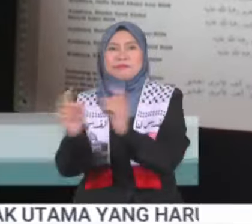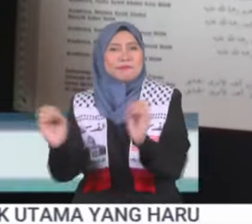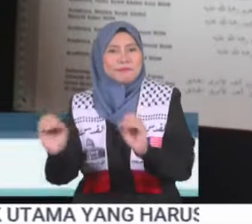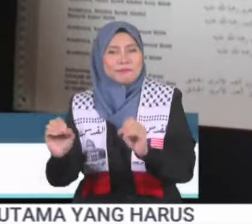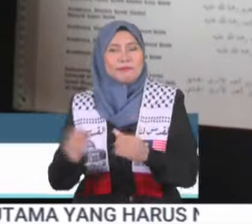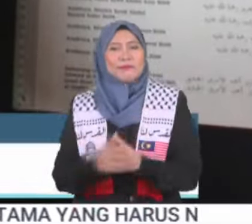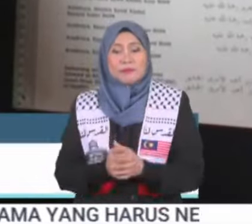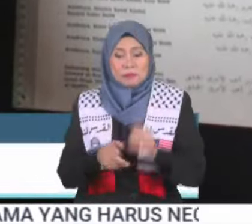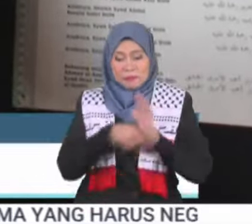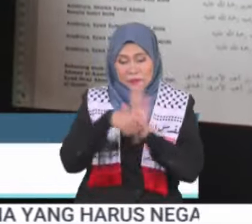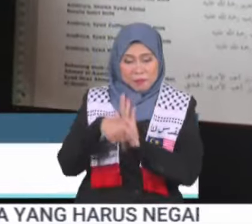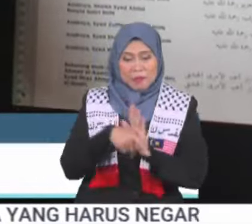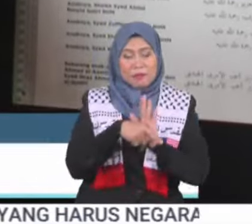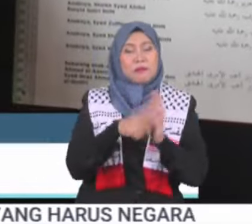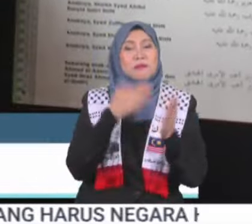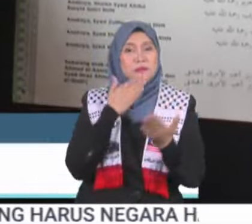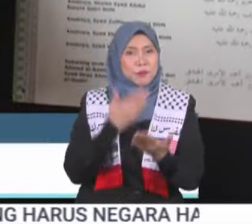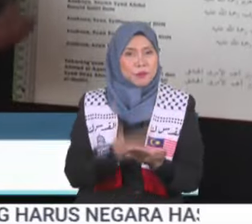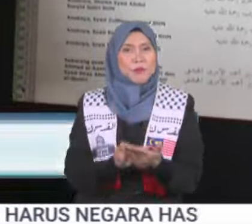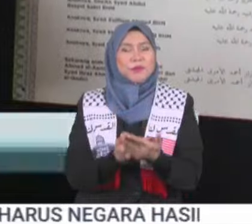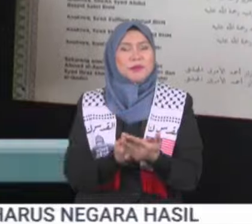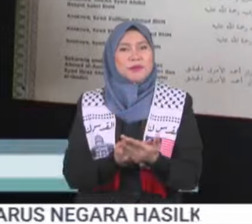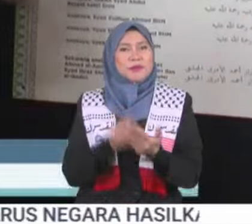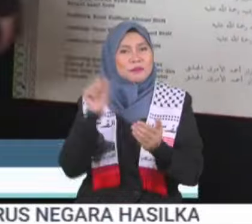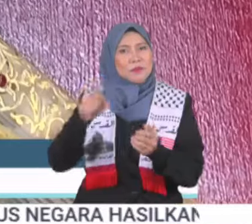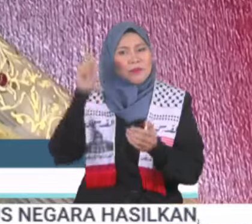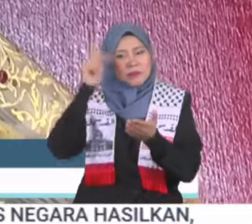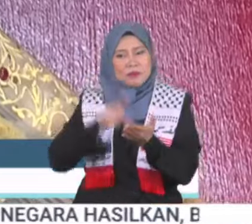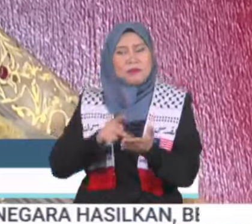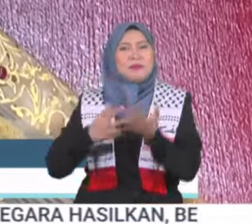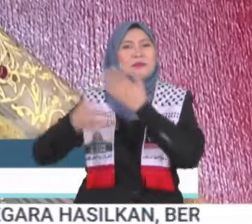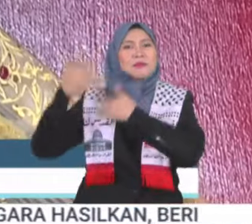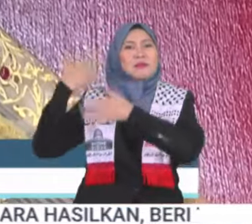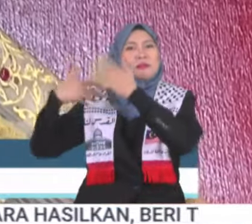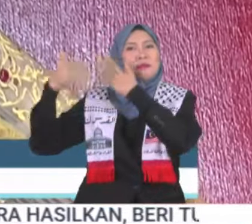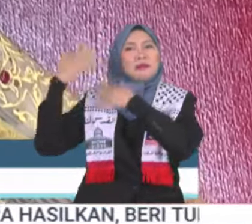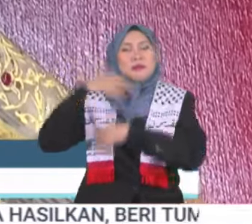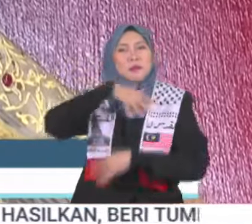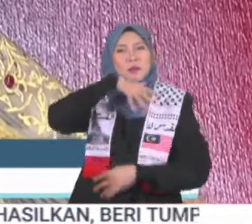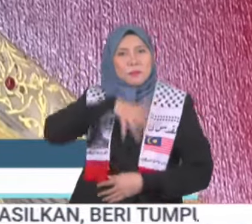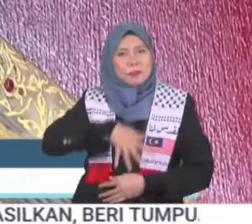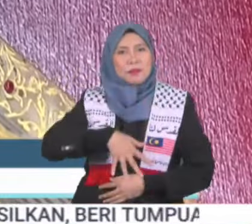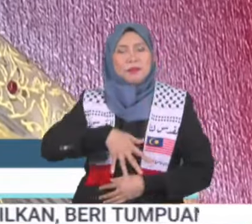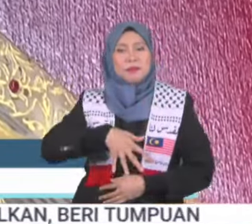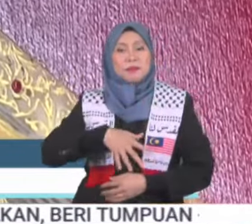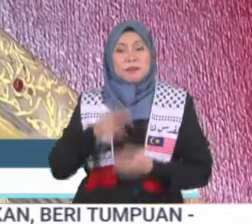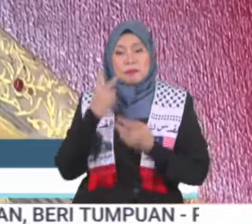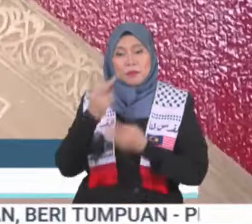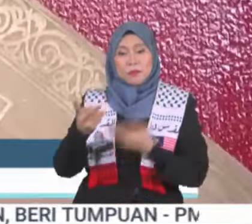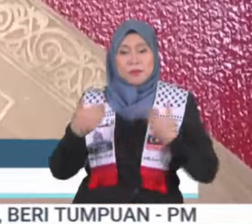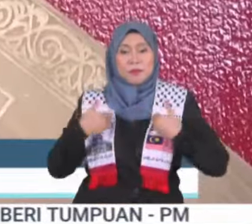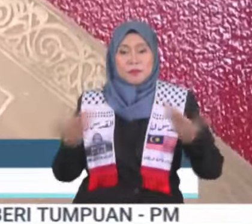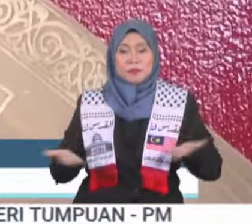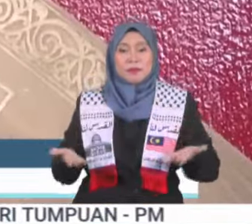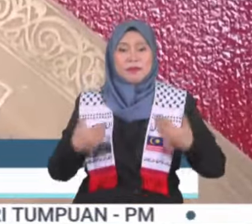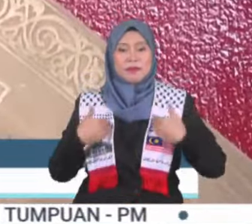dia baguslah untuk kita kenal balik sejarah sejarah Nabi kan. Kalau kita boleh tengok sini, kita